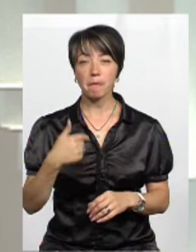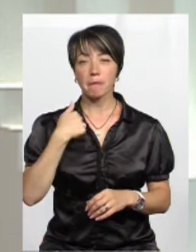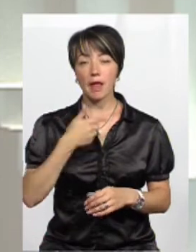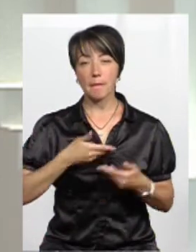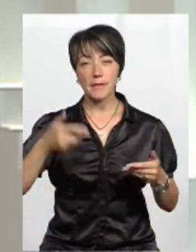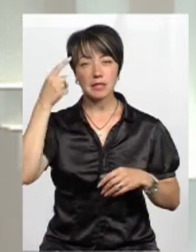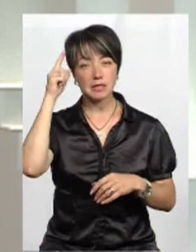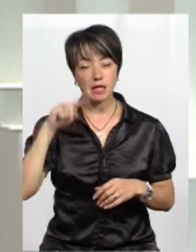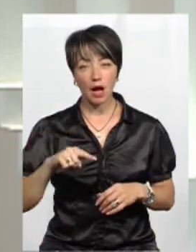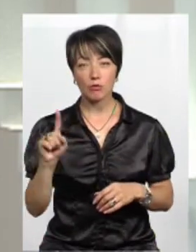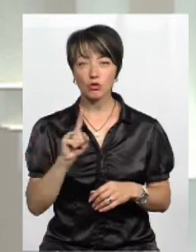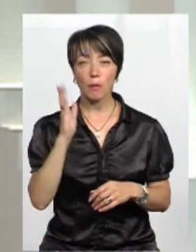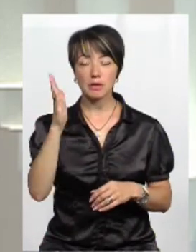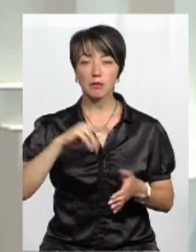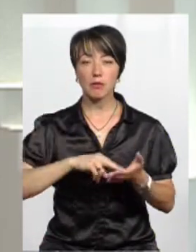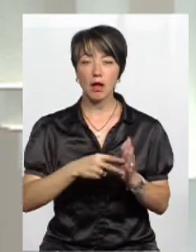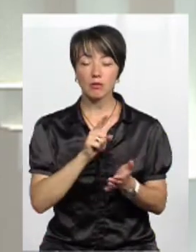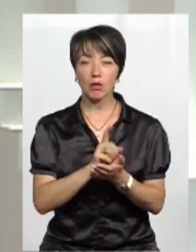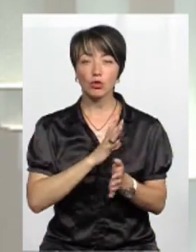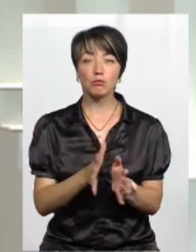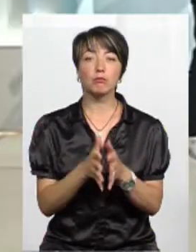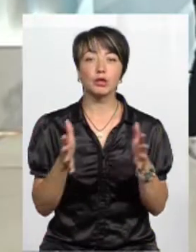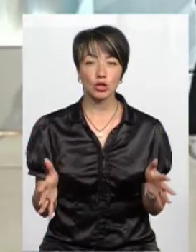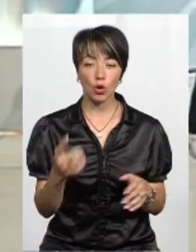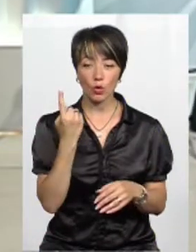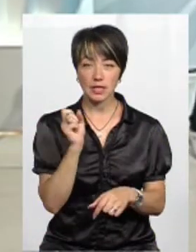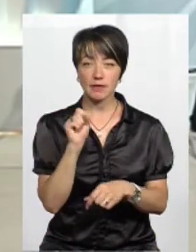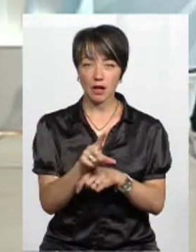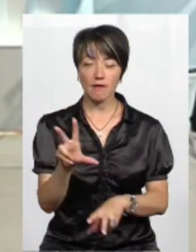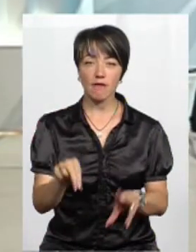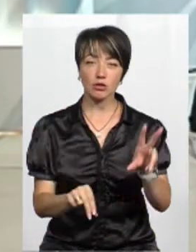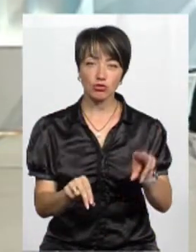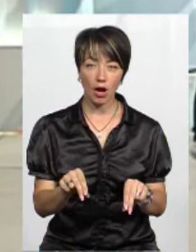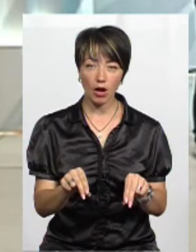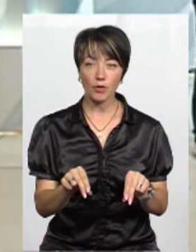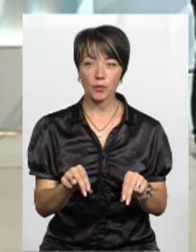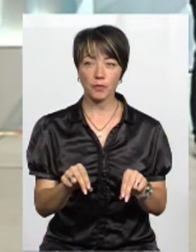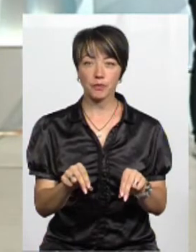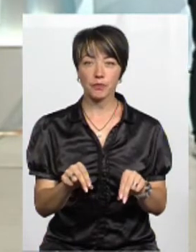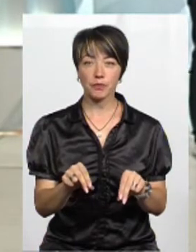знаємо, що по перспективному плану їх має бути більше. Тому однією задач вважаю